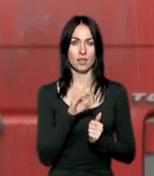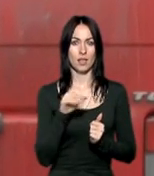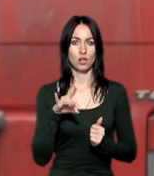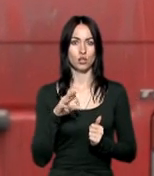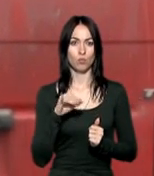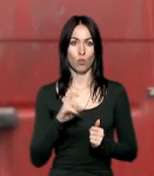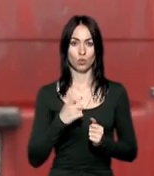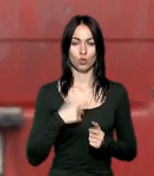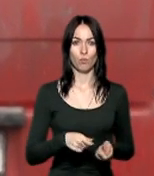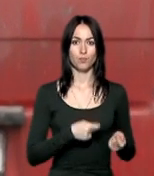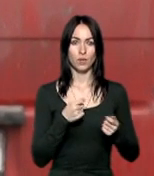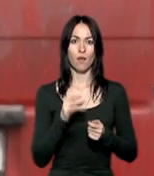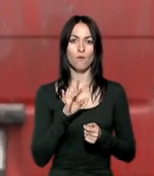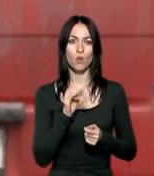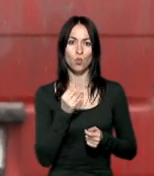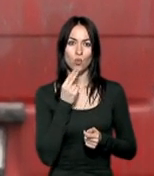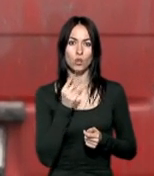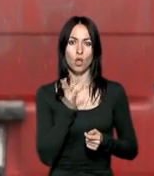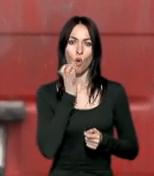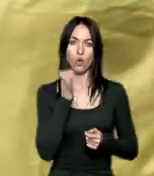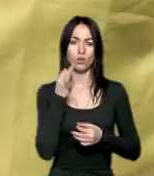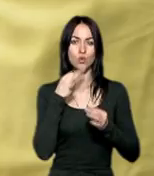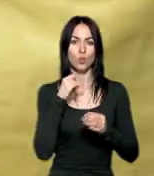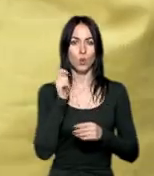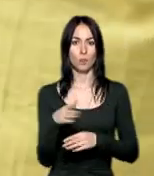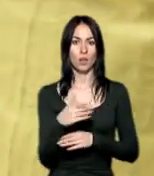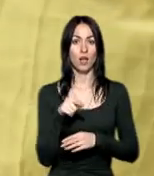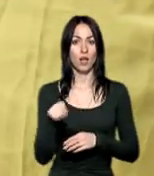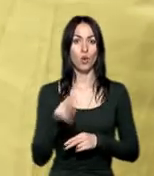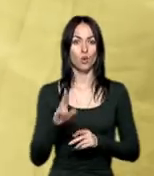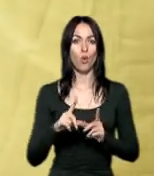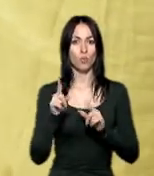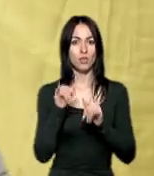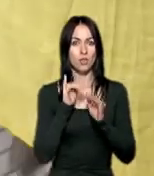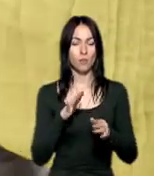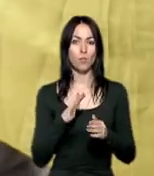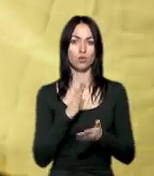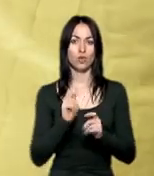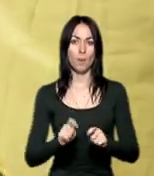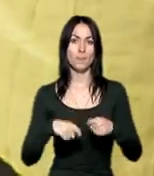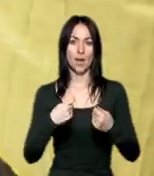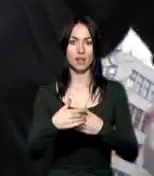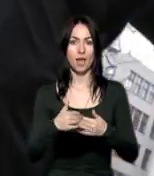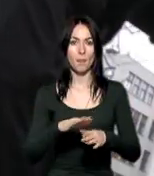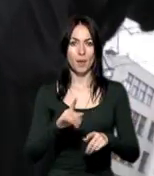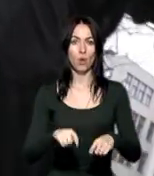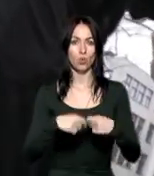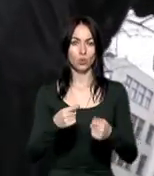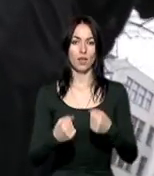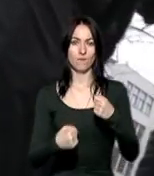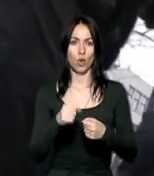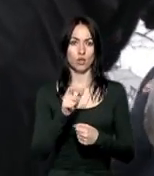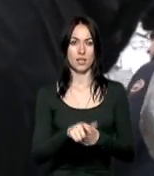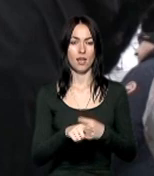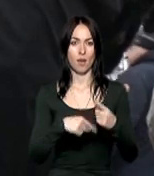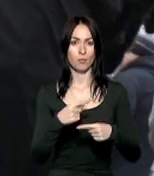приносять фрукти, горіхи, солодощі та українські прапори. Ті, хто поїхати не може, передає пакунки водіями.